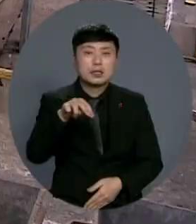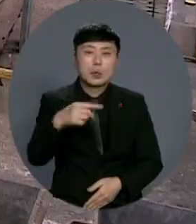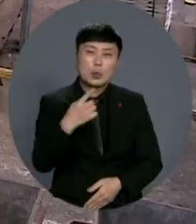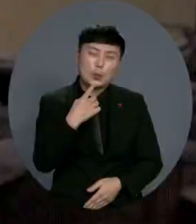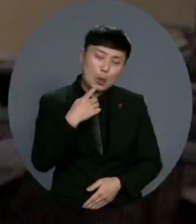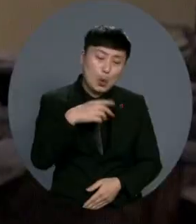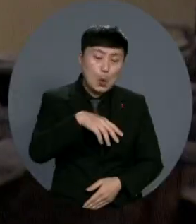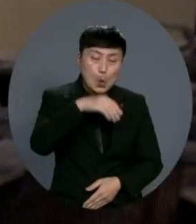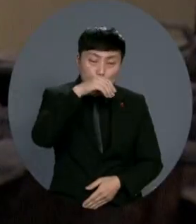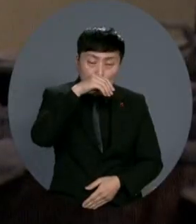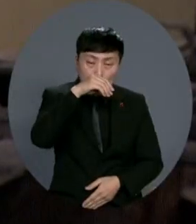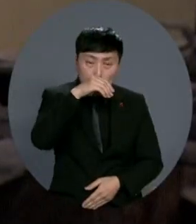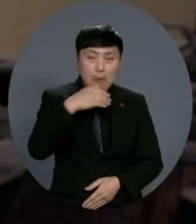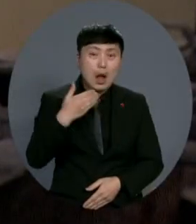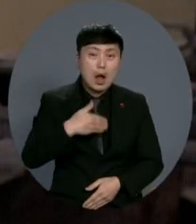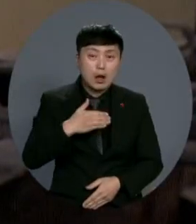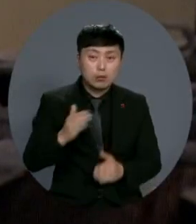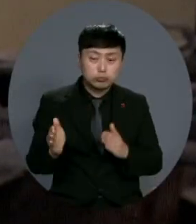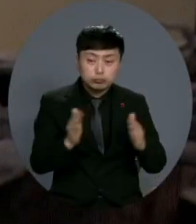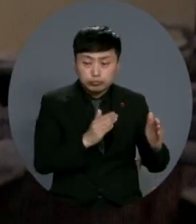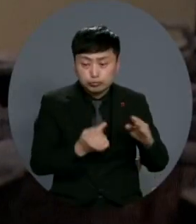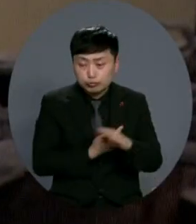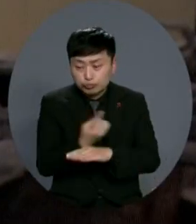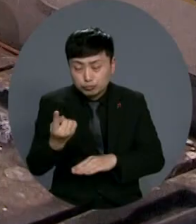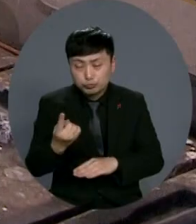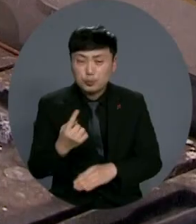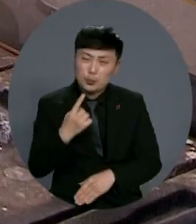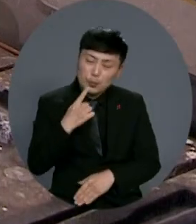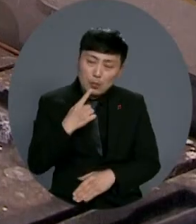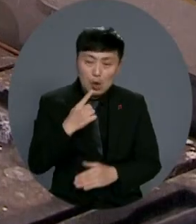사례 말고는 석포재련소 관련 아르신